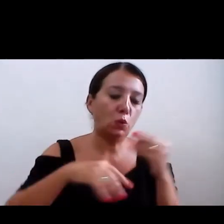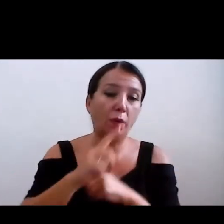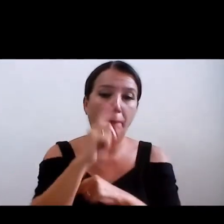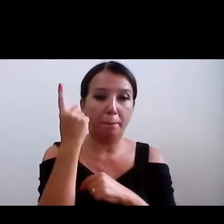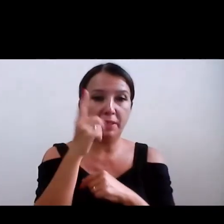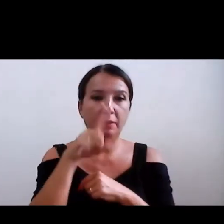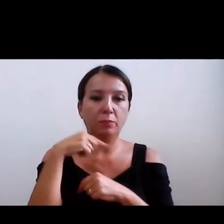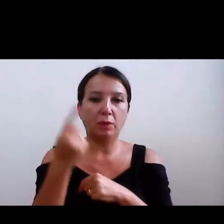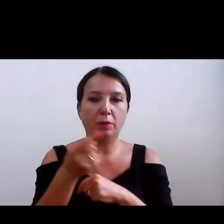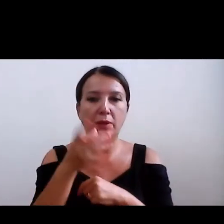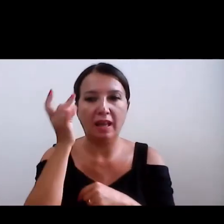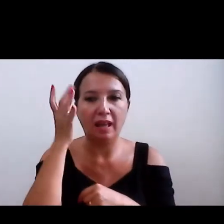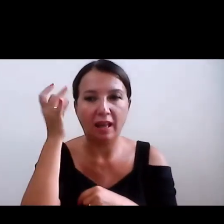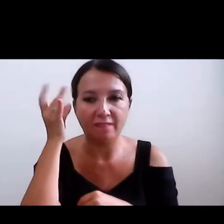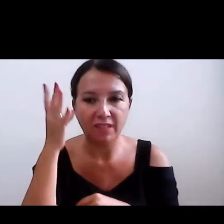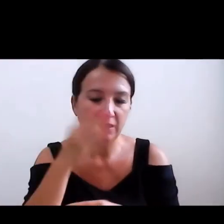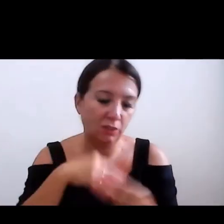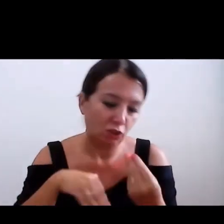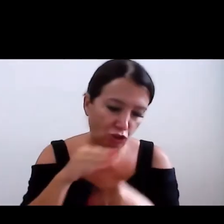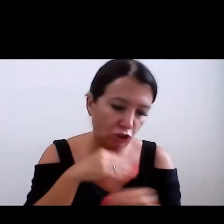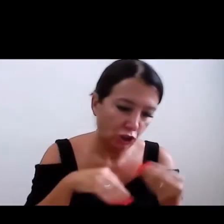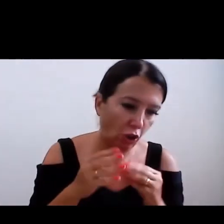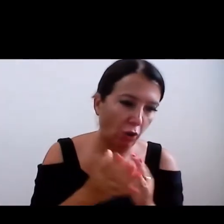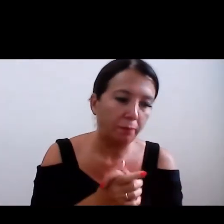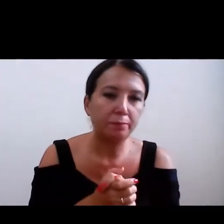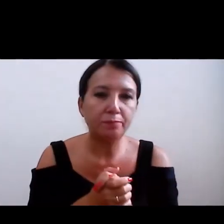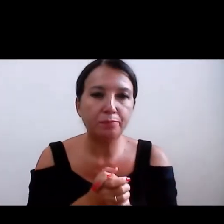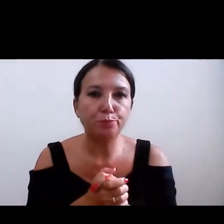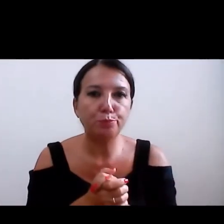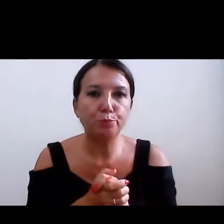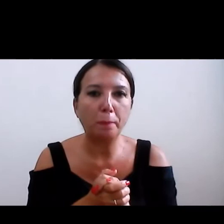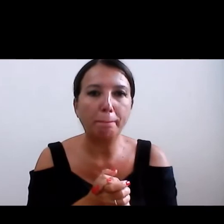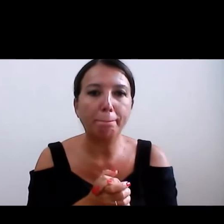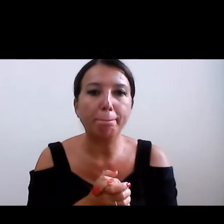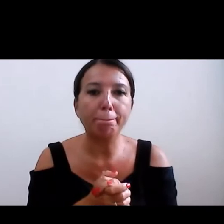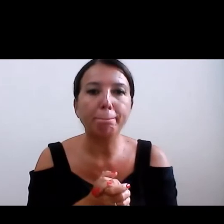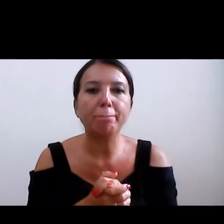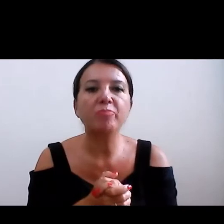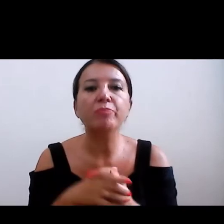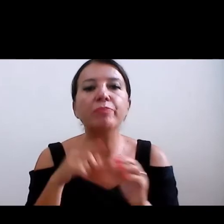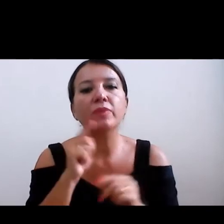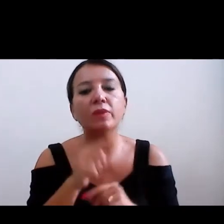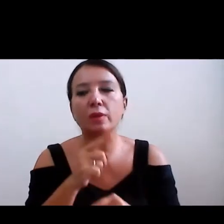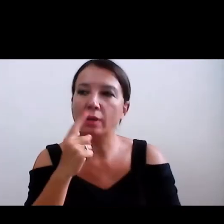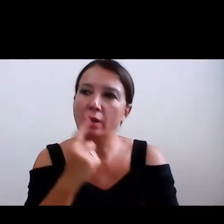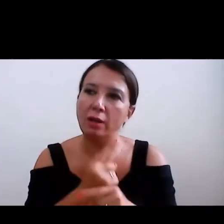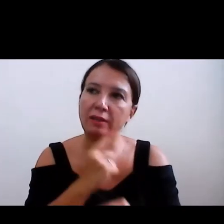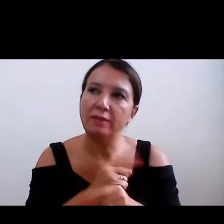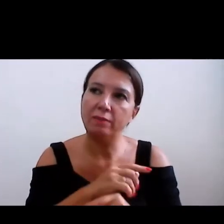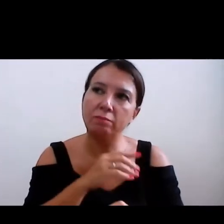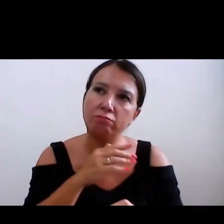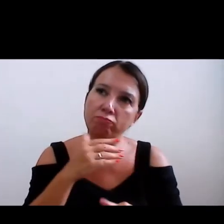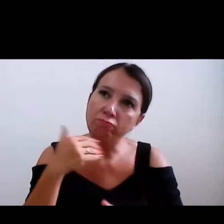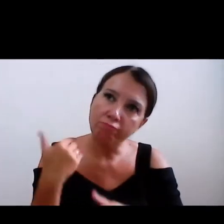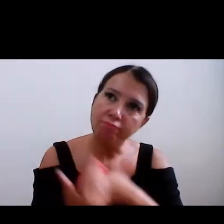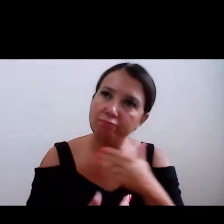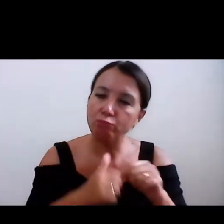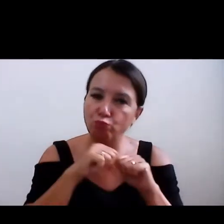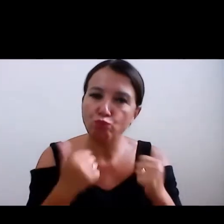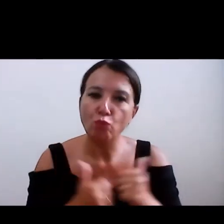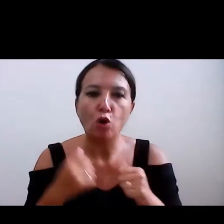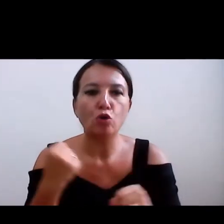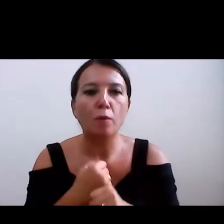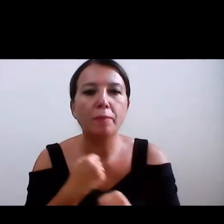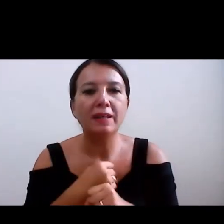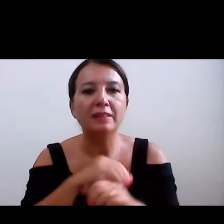poi l'eventuale riciclo. Questo dovrebbe diventare il modus operandi di tutti. Poi